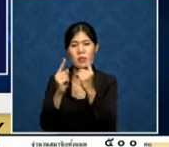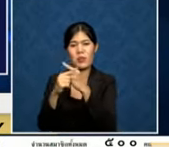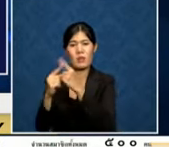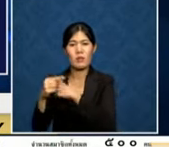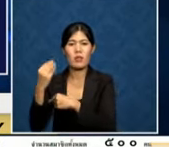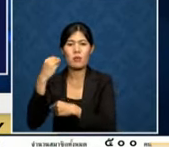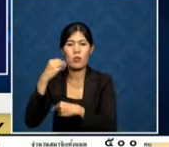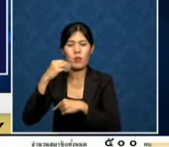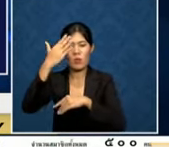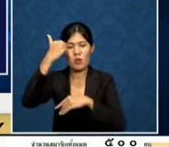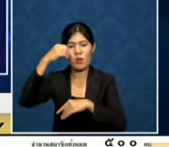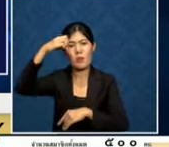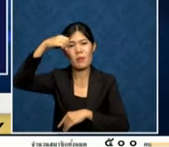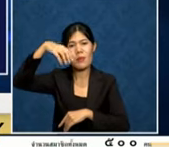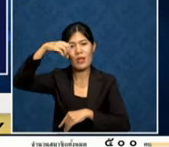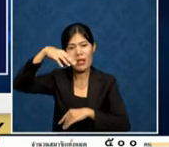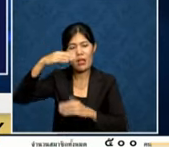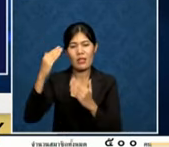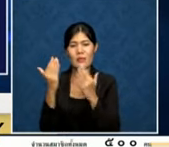พลังงานสะอาด